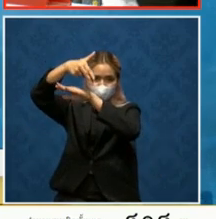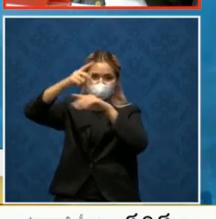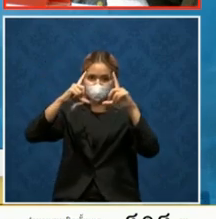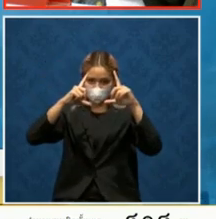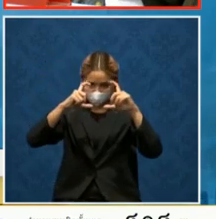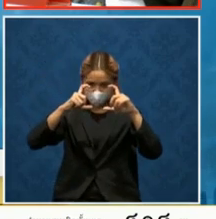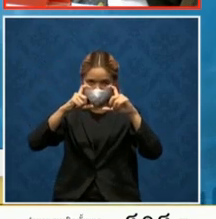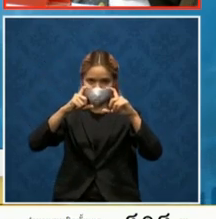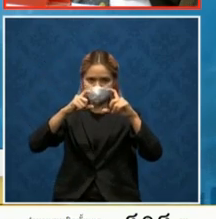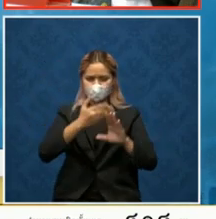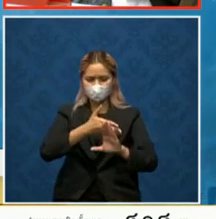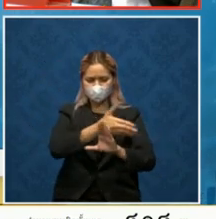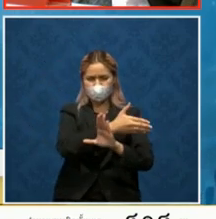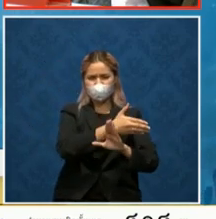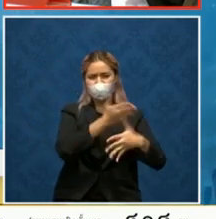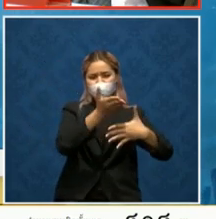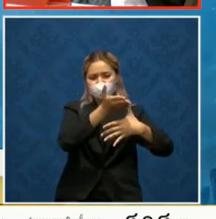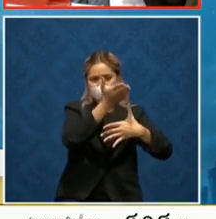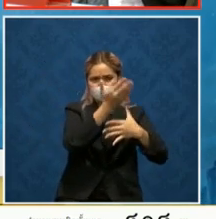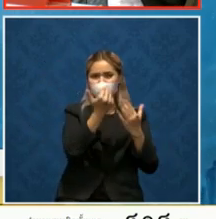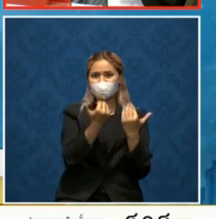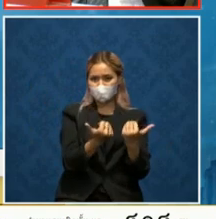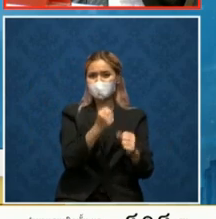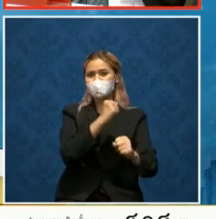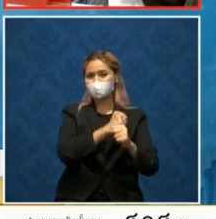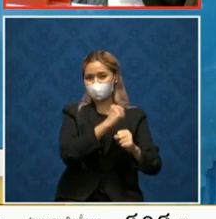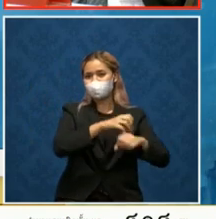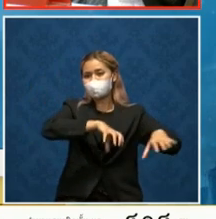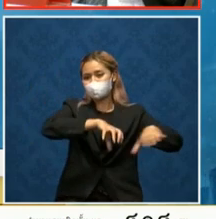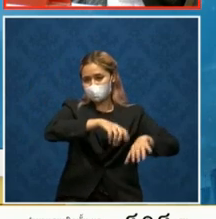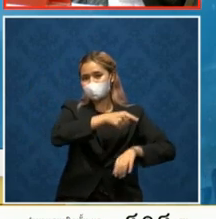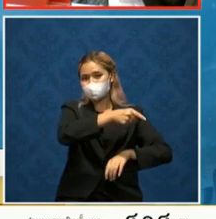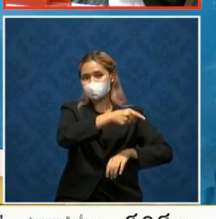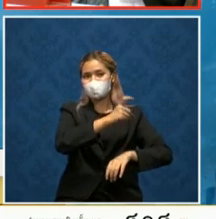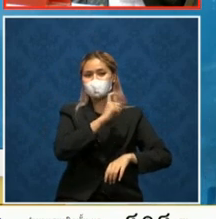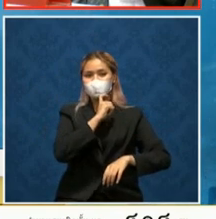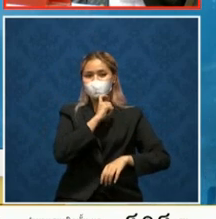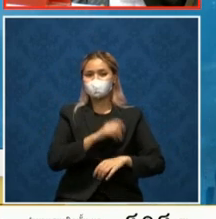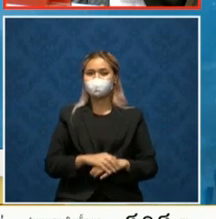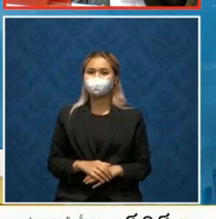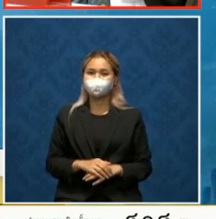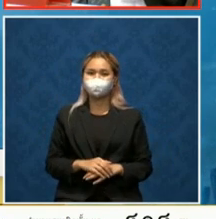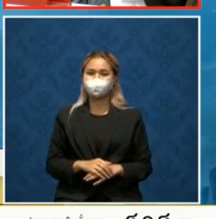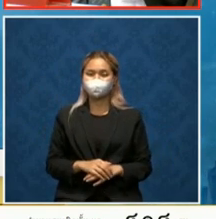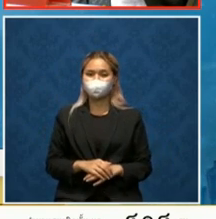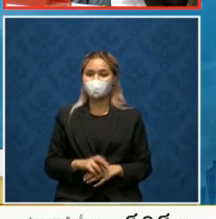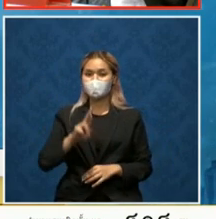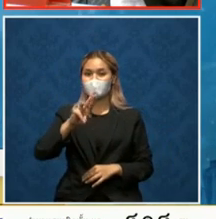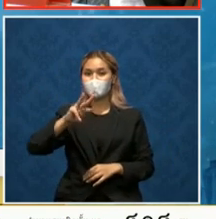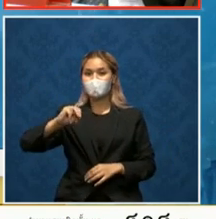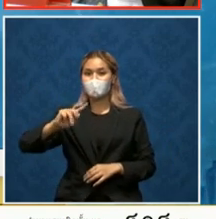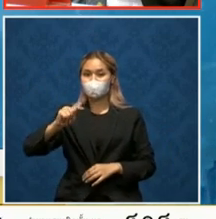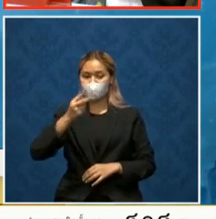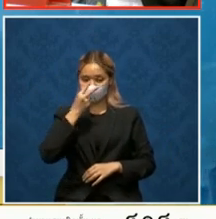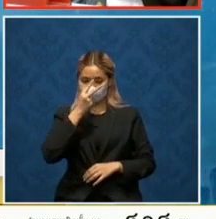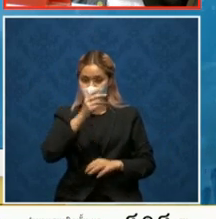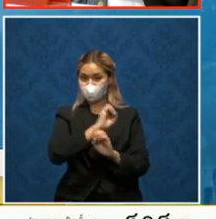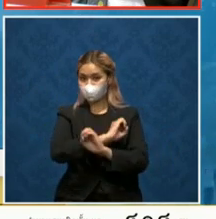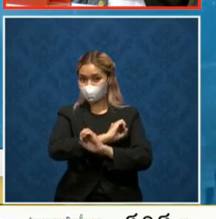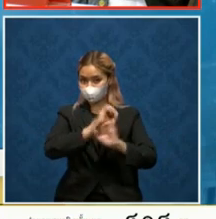เองยังปรากฏการดำเนินการอยู่ท่านรัฐมนตรีช่วยดูหน่อย